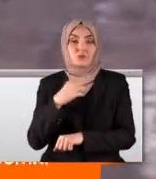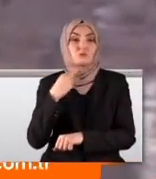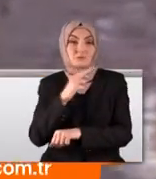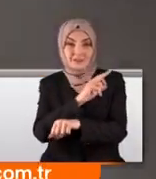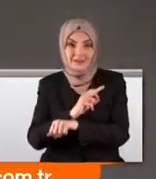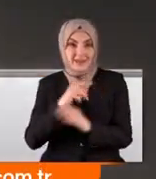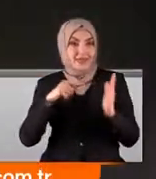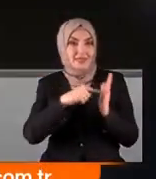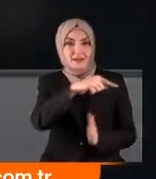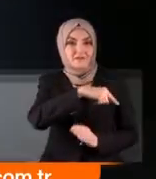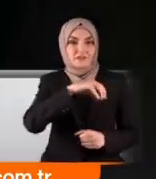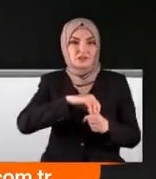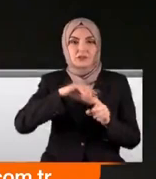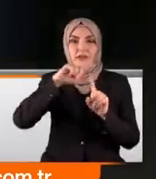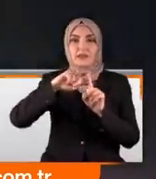bilgiler arasında.